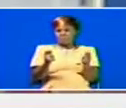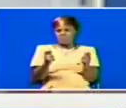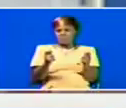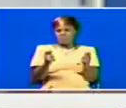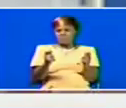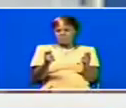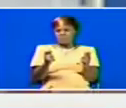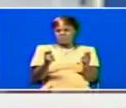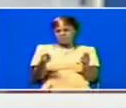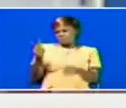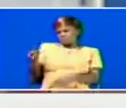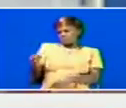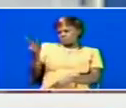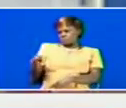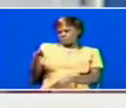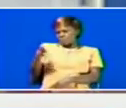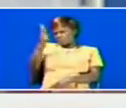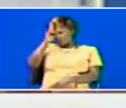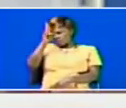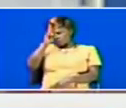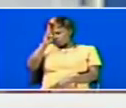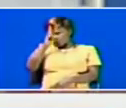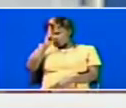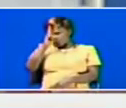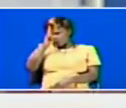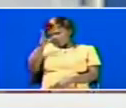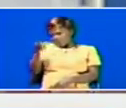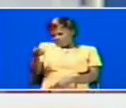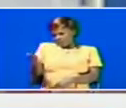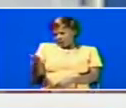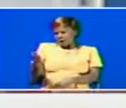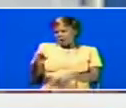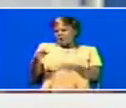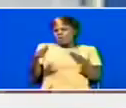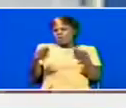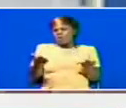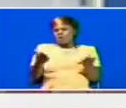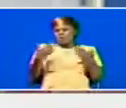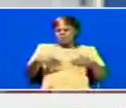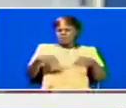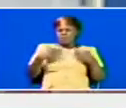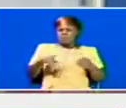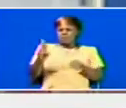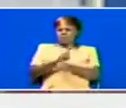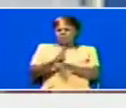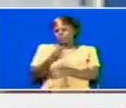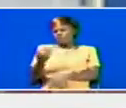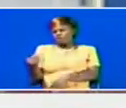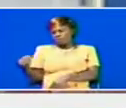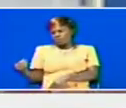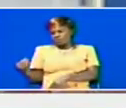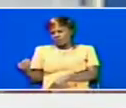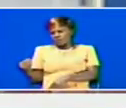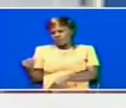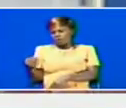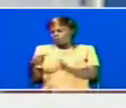inakuwa ni kitu kinadhalilisha, aidha kama ni polisi wanawapiga risasi, aidha kama ni watu wanatumia watoto ili mradi kwamba